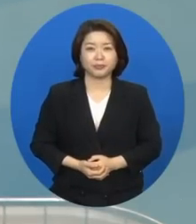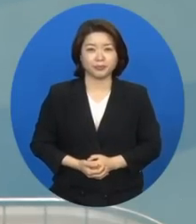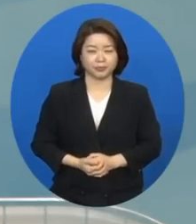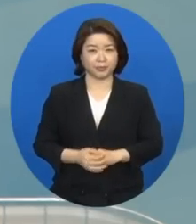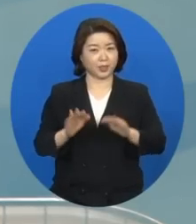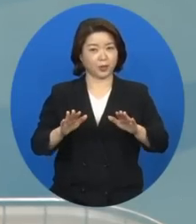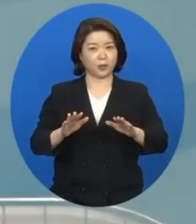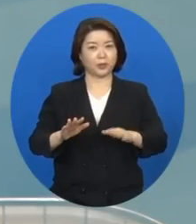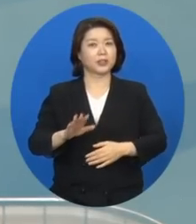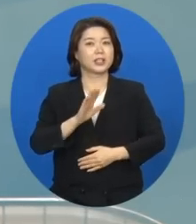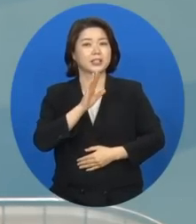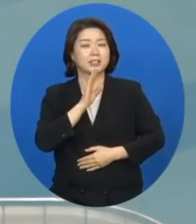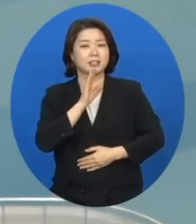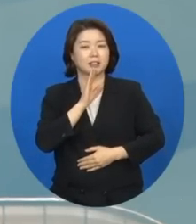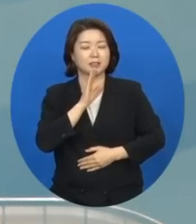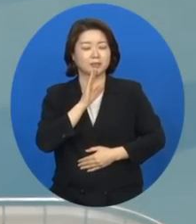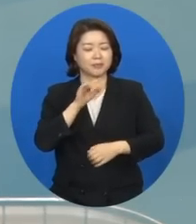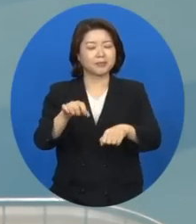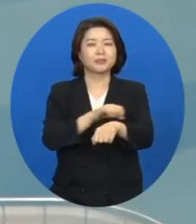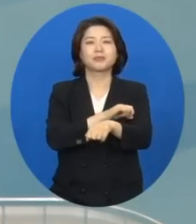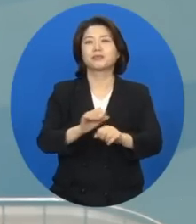오늘은 저에게 참 특별한 날입니다.